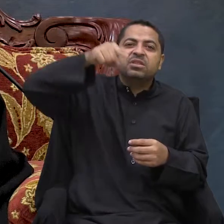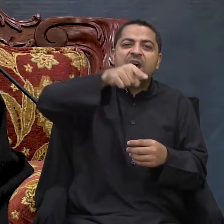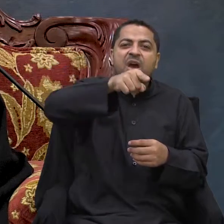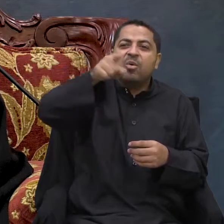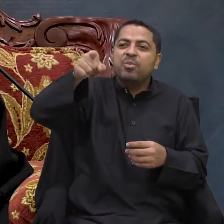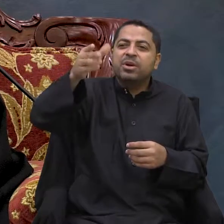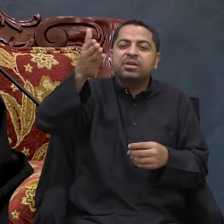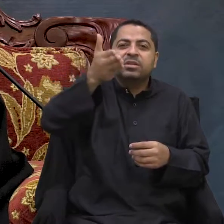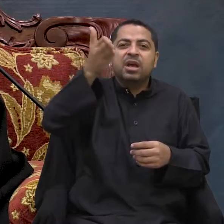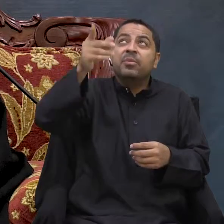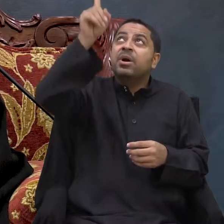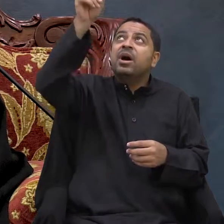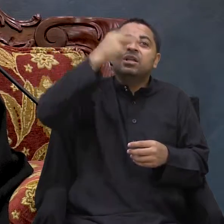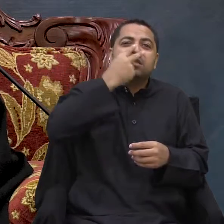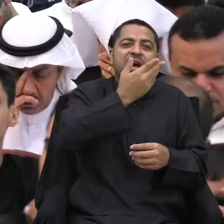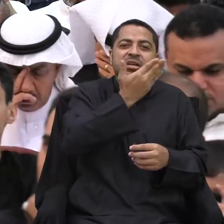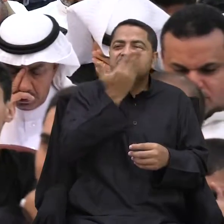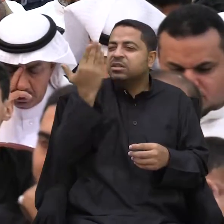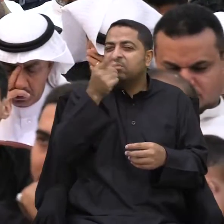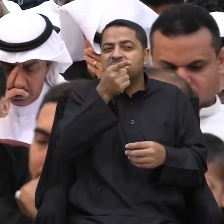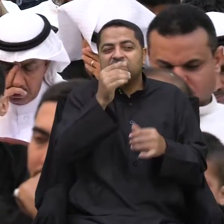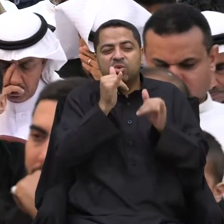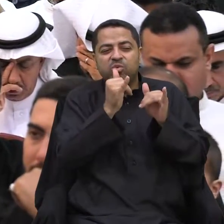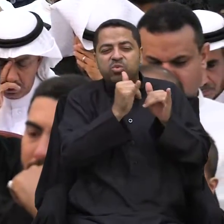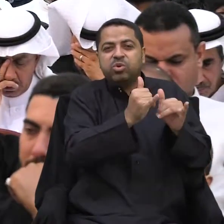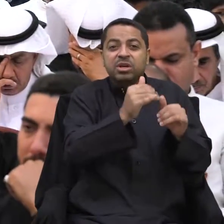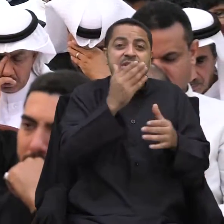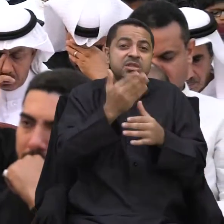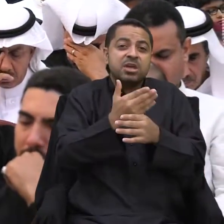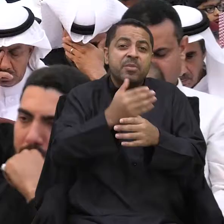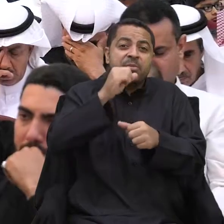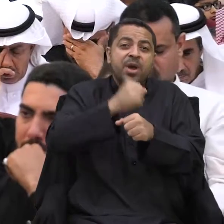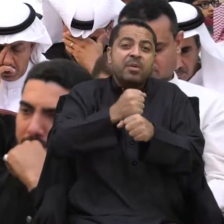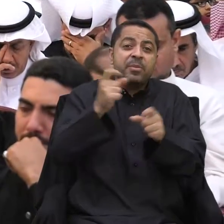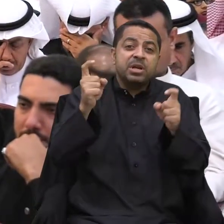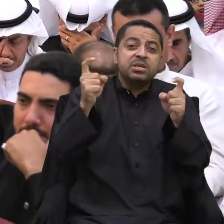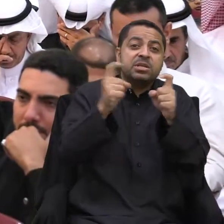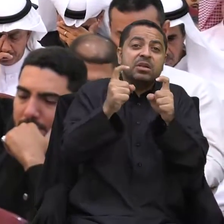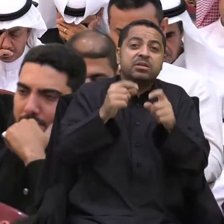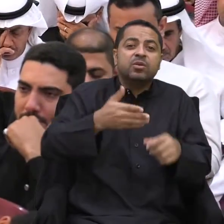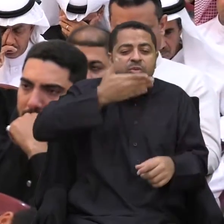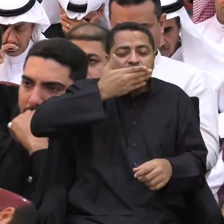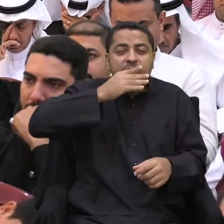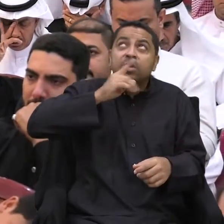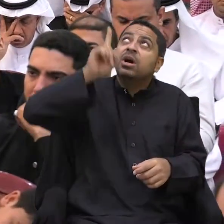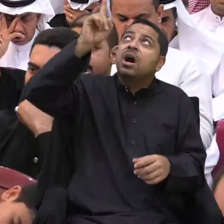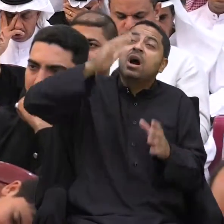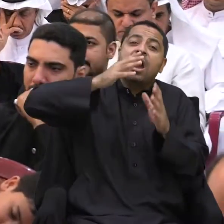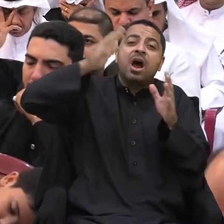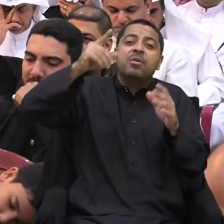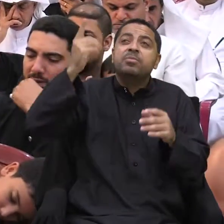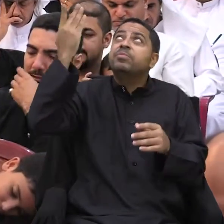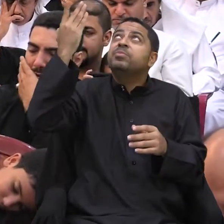وأعرض بوجه الكريم عنكم فنعم الرب ربنا